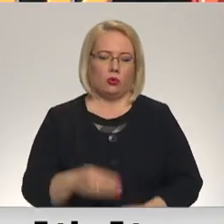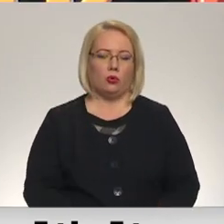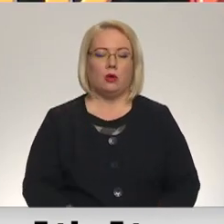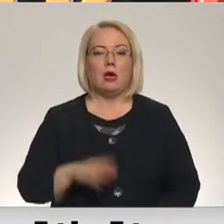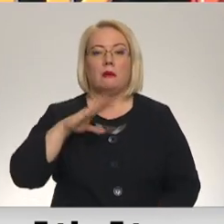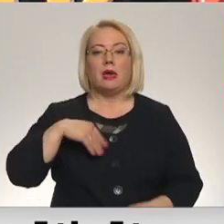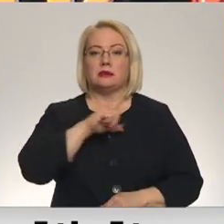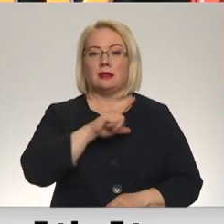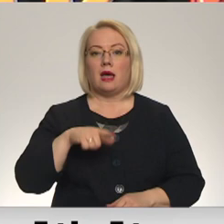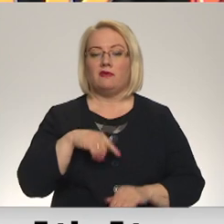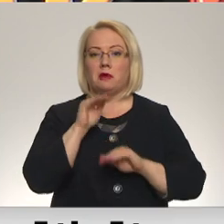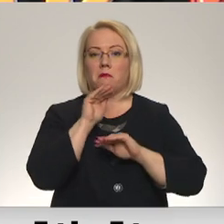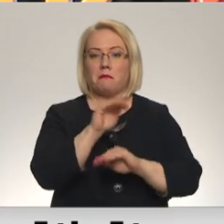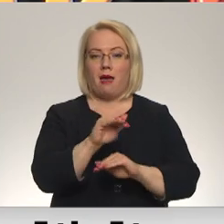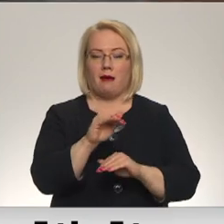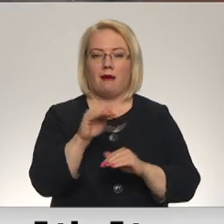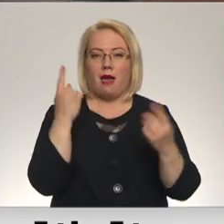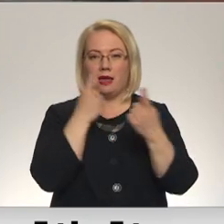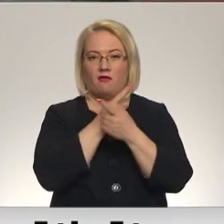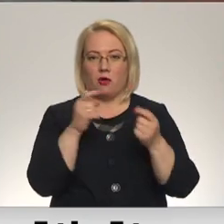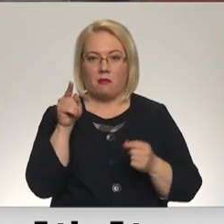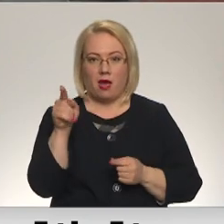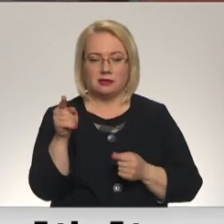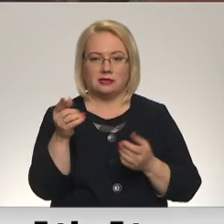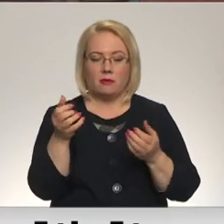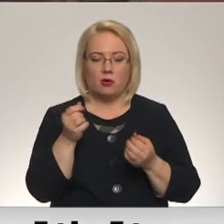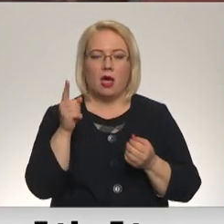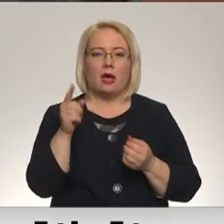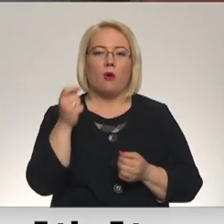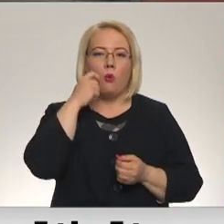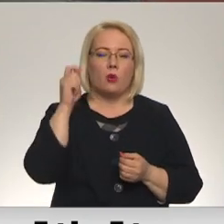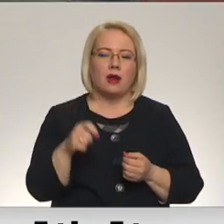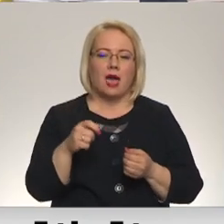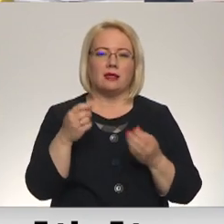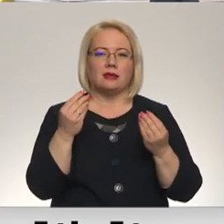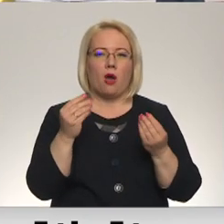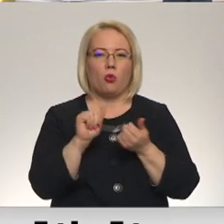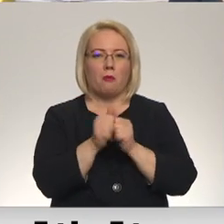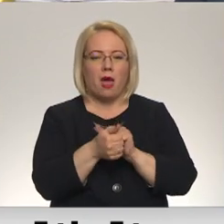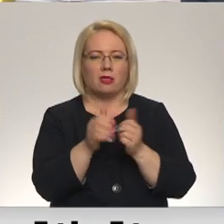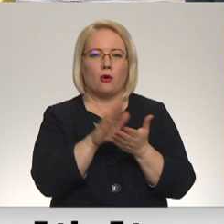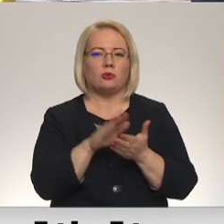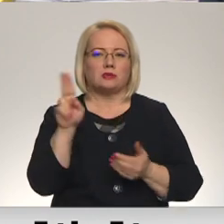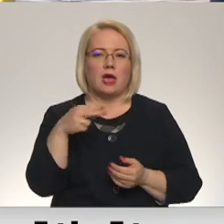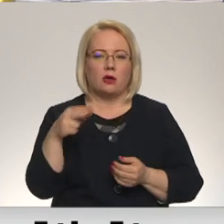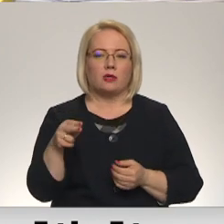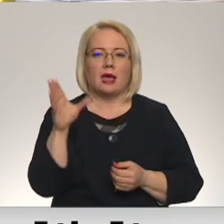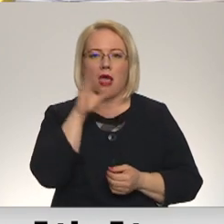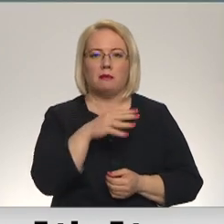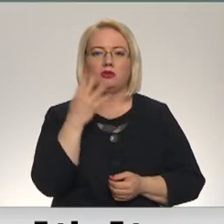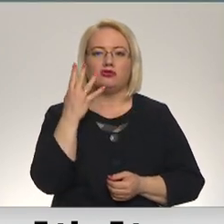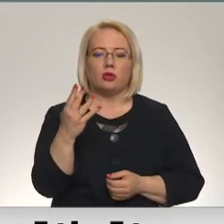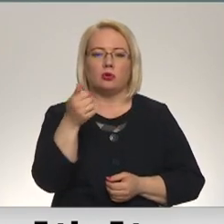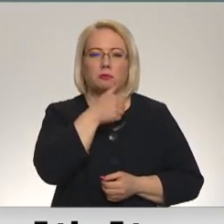Pēc Latvijas bankā pieejamās informācijas veikt Ukrainas grivnu apmaiņu pret eiro Latvijā iespējams vien 4 privātu